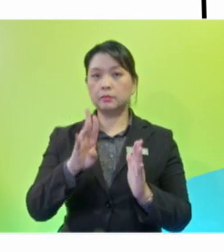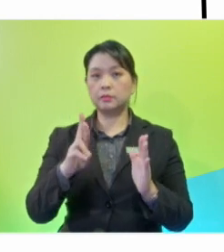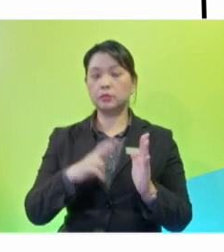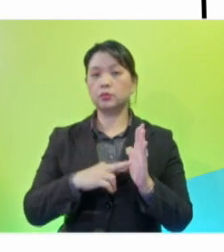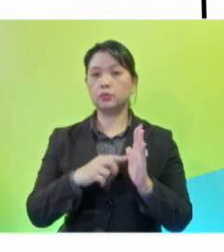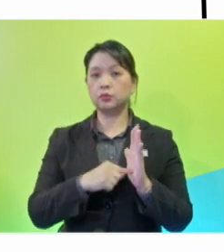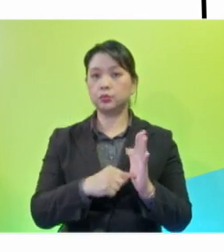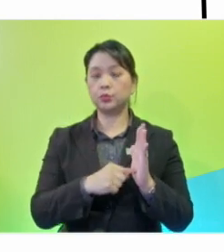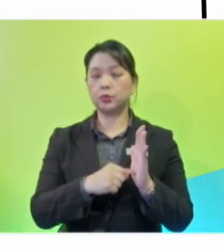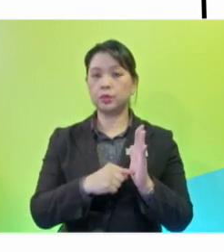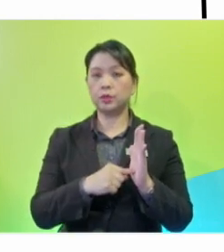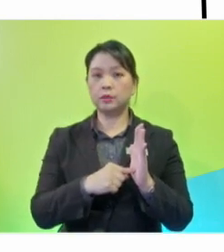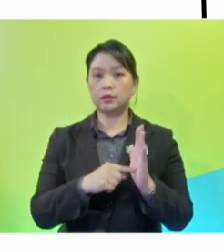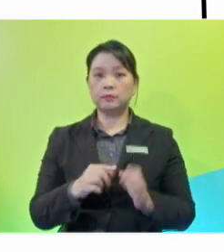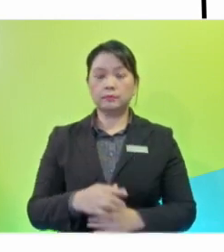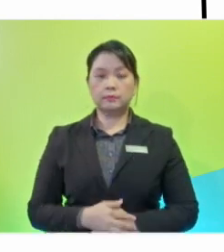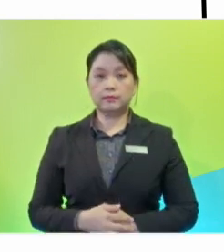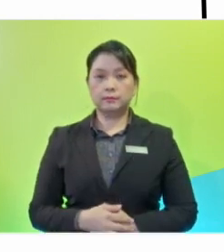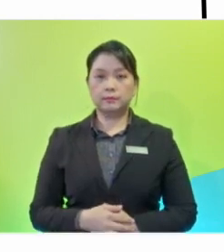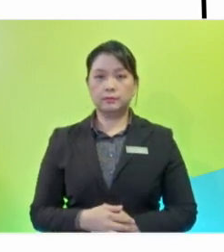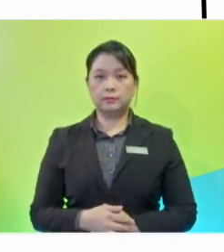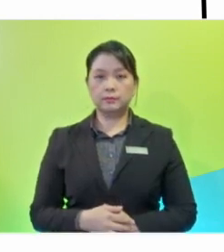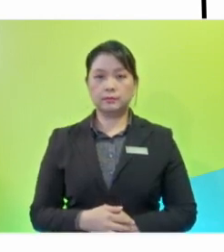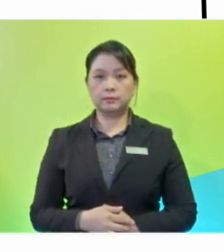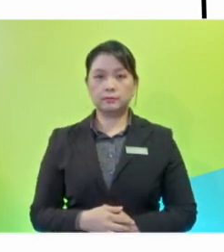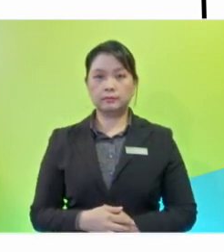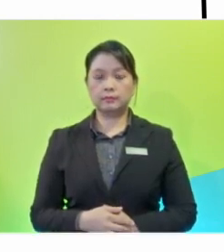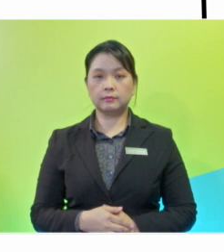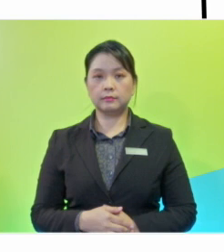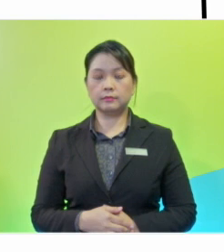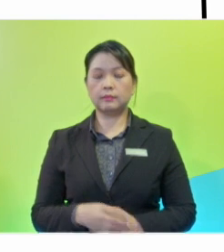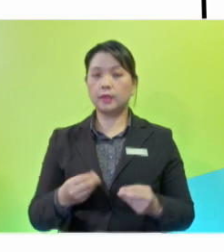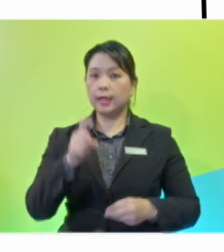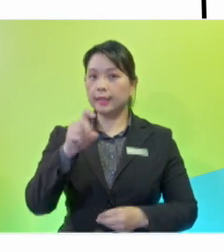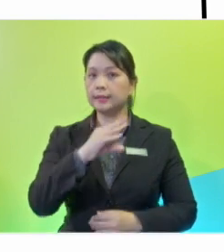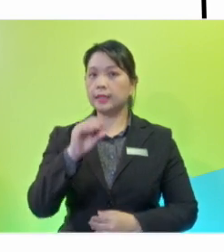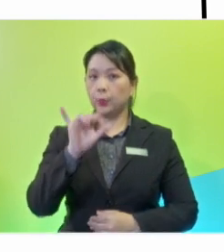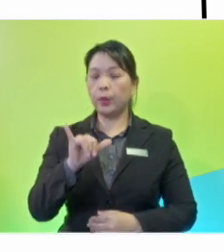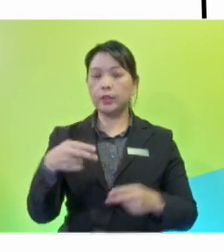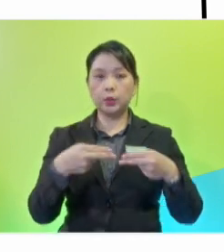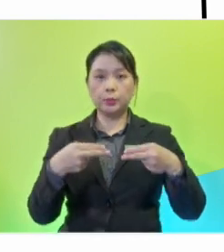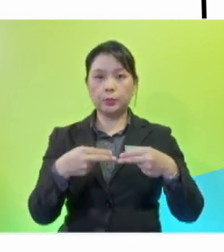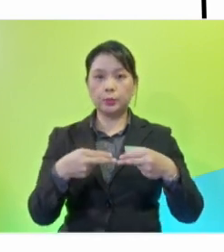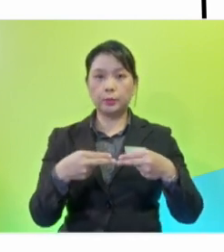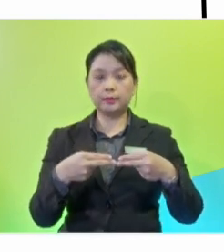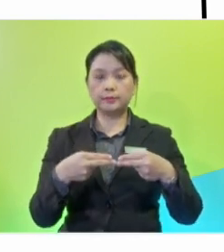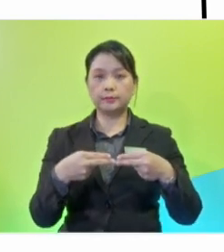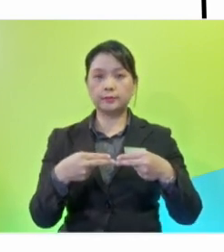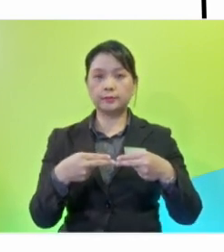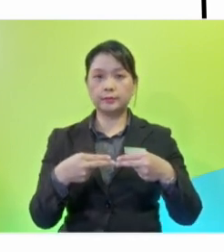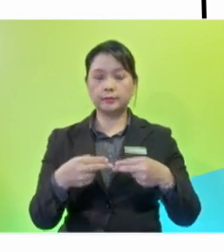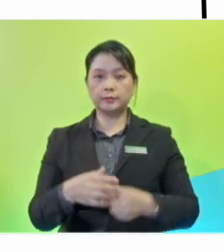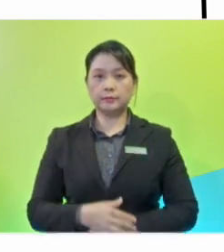harus log 3 White melawan log 3x diberi X dan Y dihubungkan oleh Why tolak 27